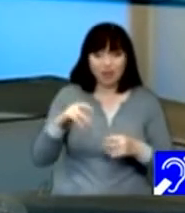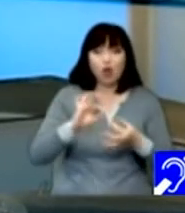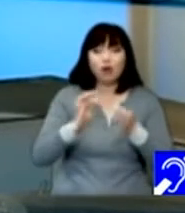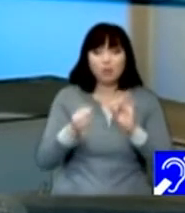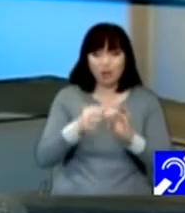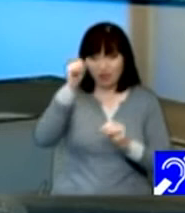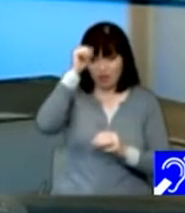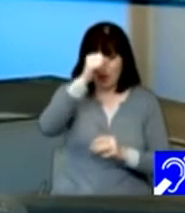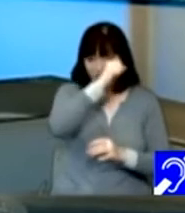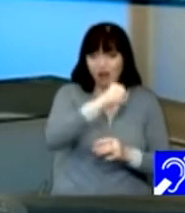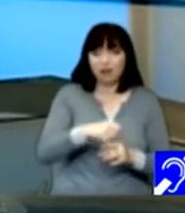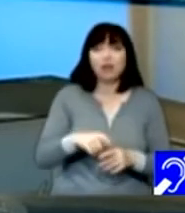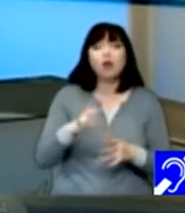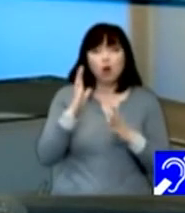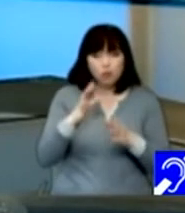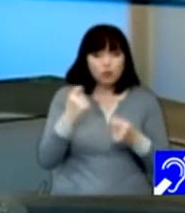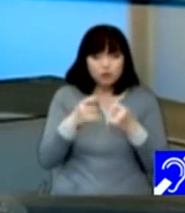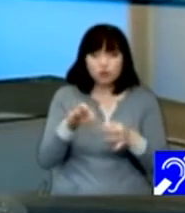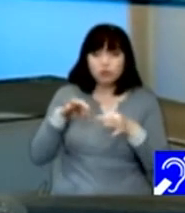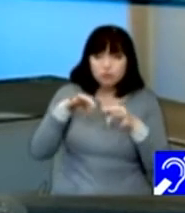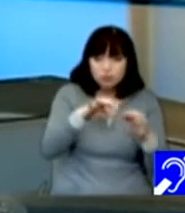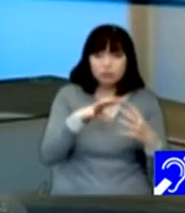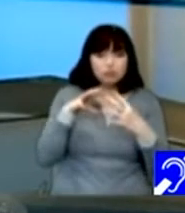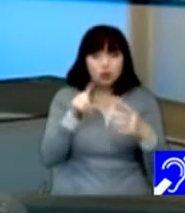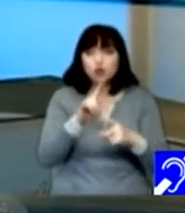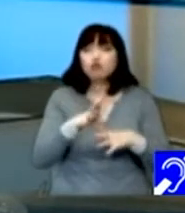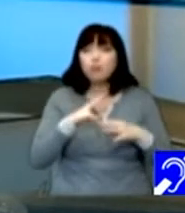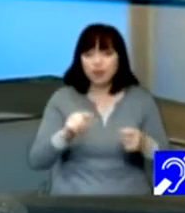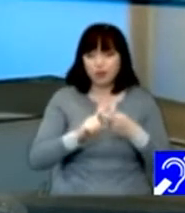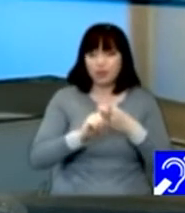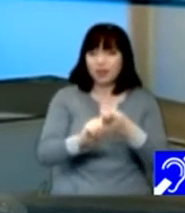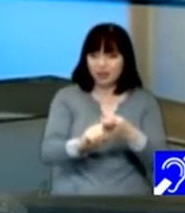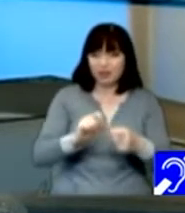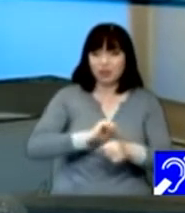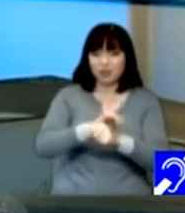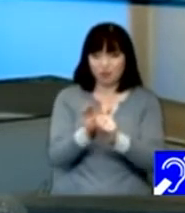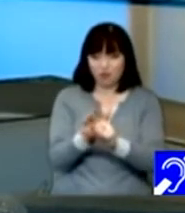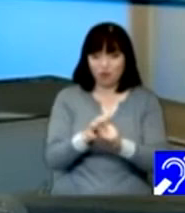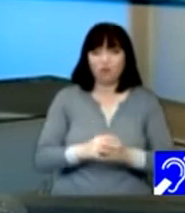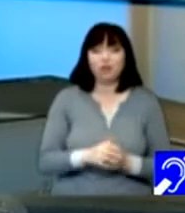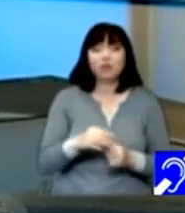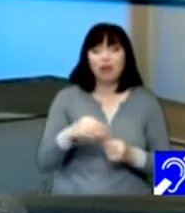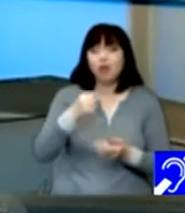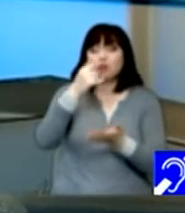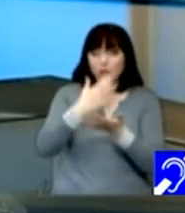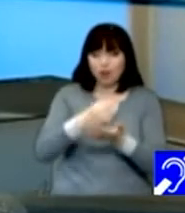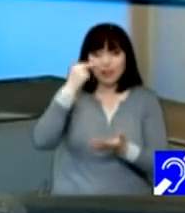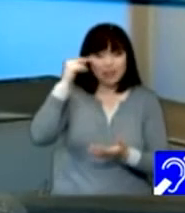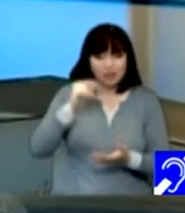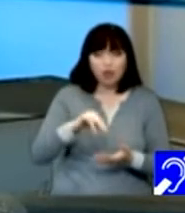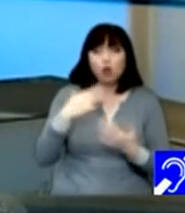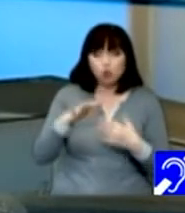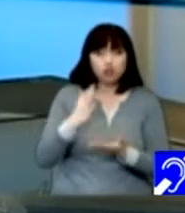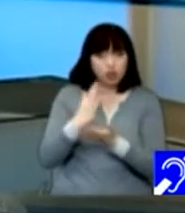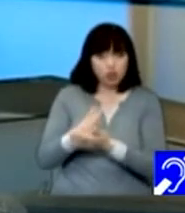de pasageri va fi organizat minuțios, astfel încât să se evite riscul infectării cu COVID. În capitala Chinei a apărut primul caz de